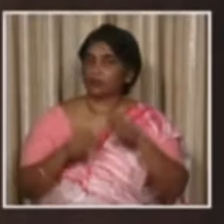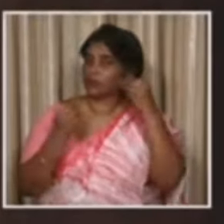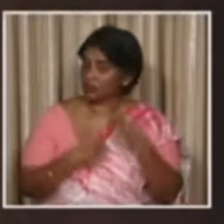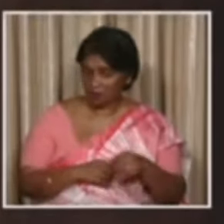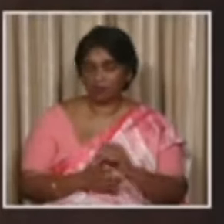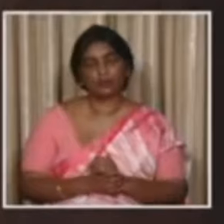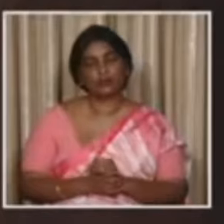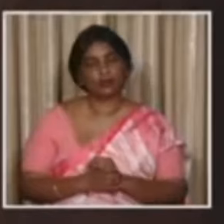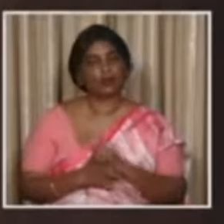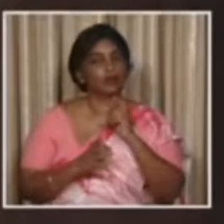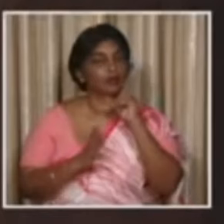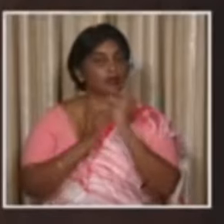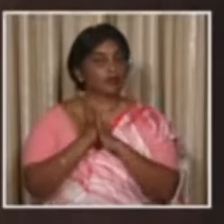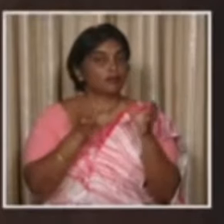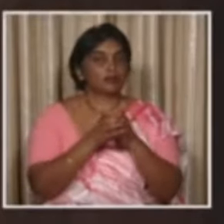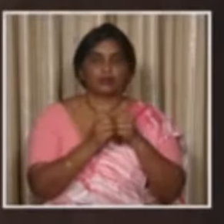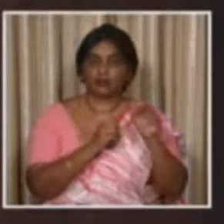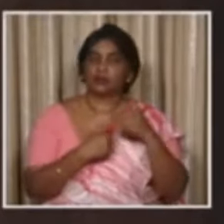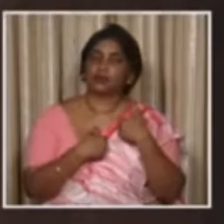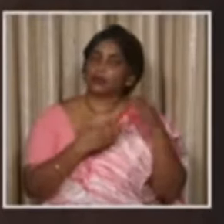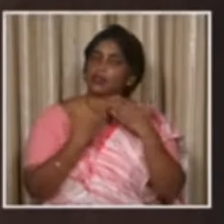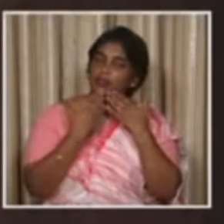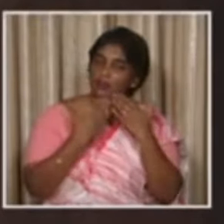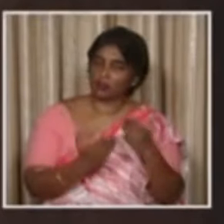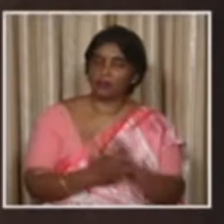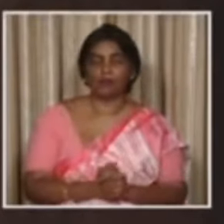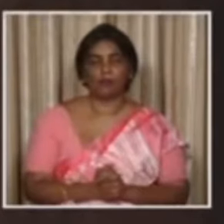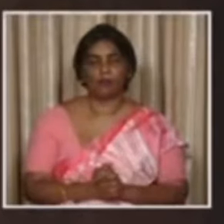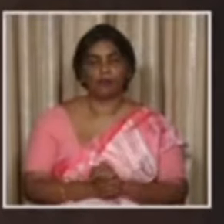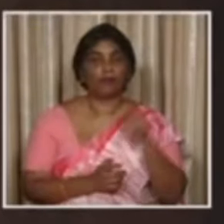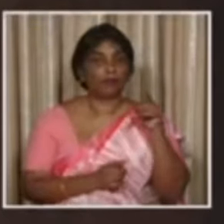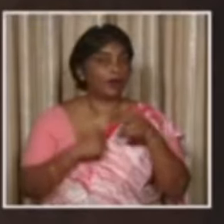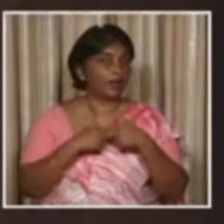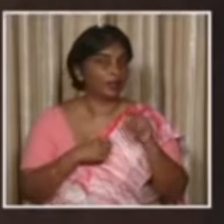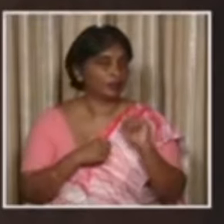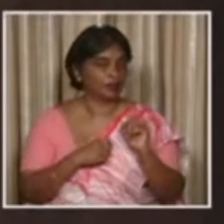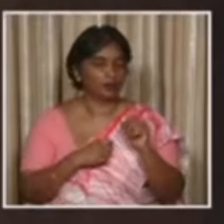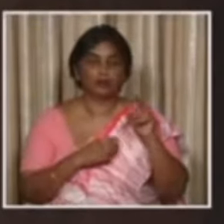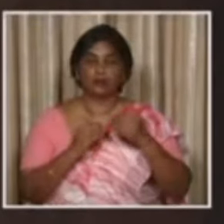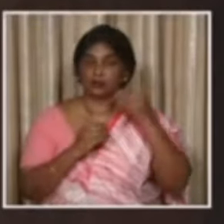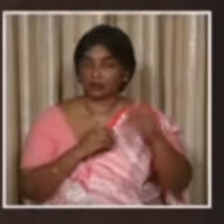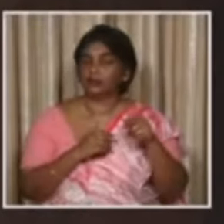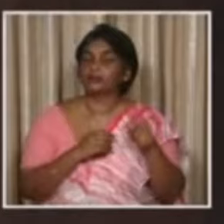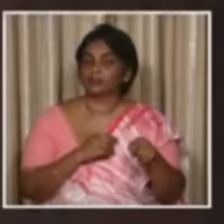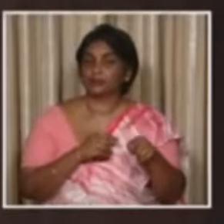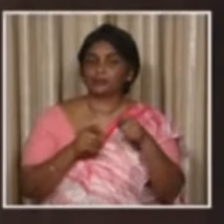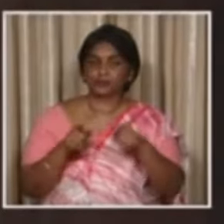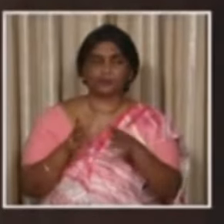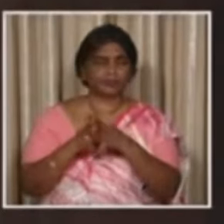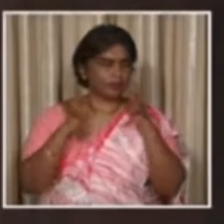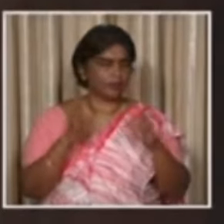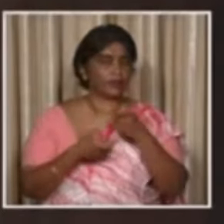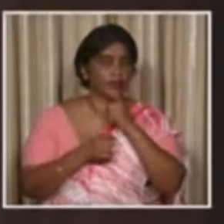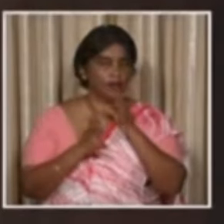කරන් ව්‍යවසායක සභාව කටයුතු කිරීම ගැන මම එයාට උත්සුතවන්ත වෙනවා. මොකද හේතුව ඊළඟට එන දැන් මේවත් එක්ක විශාල